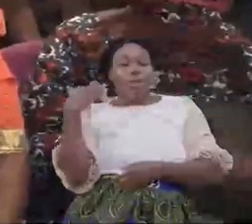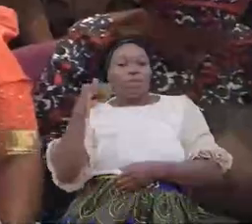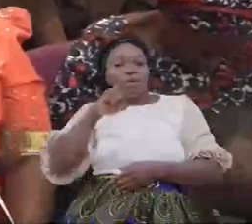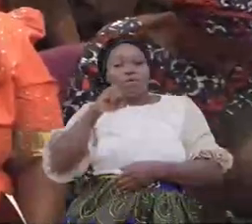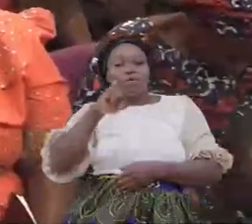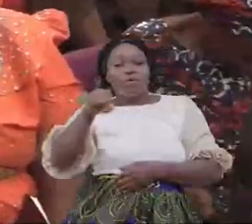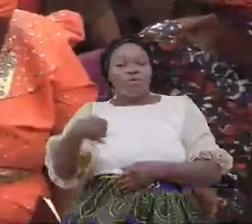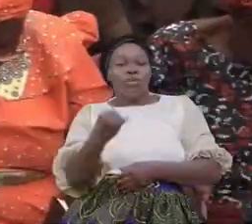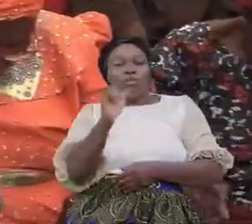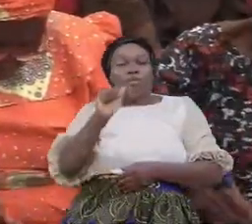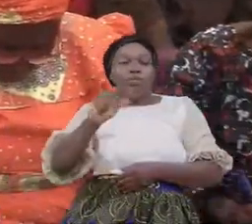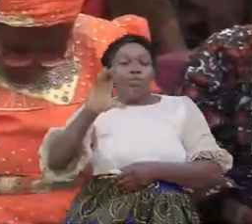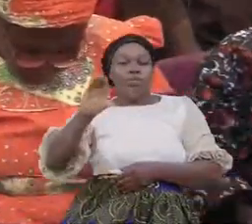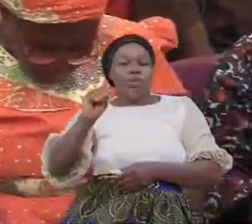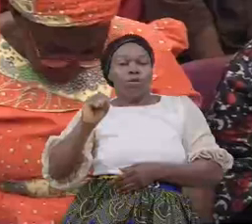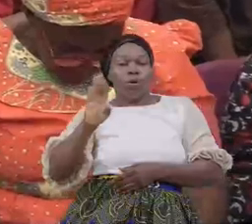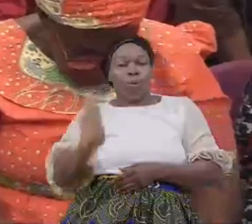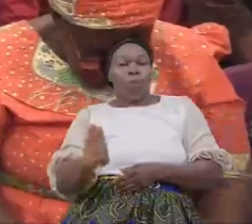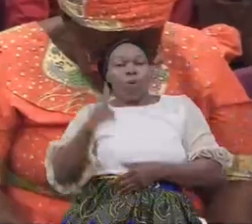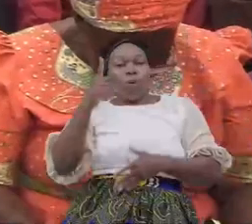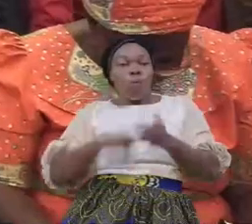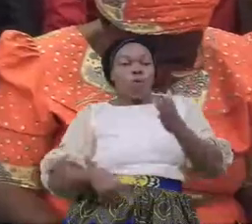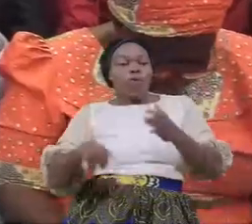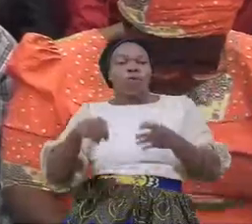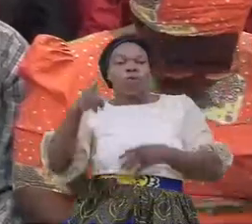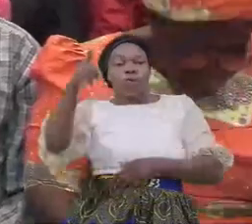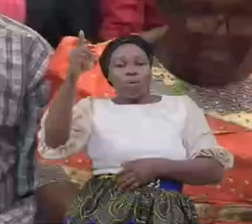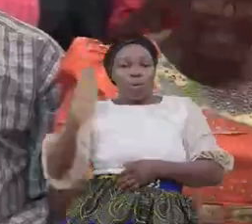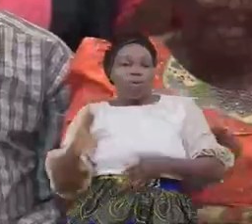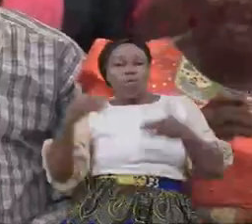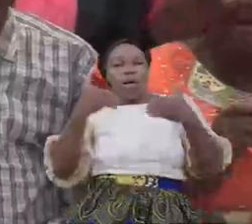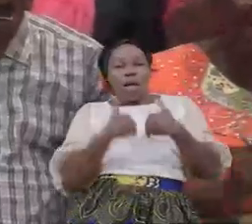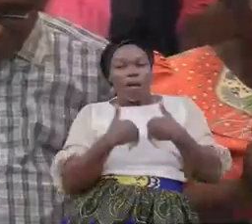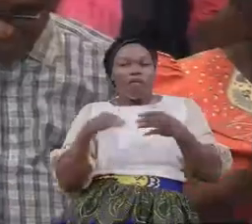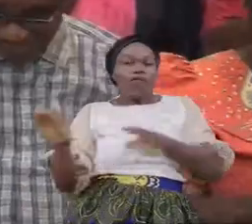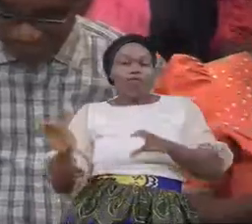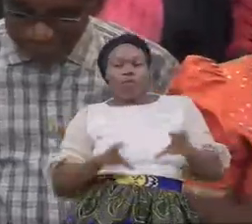est l'œuvre de Dieu? Vous apprêtez à pousser des cris.